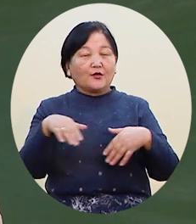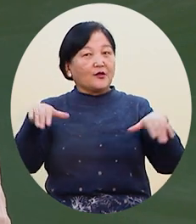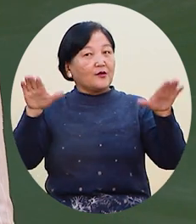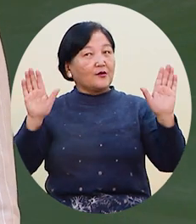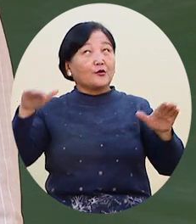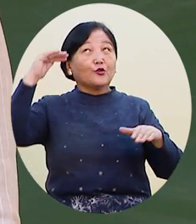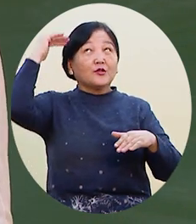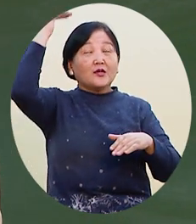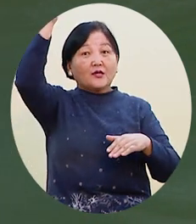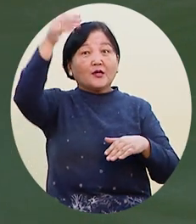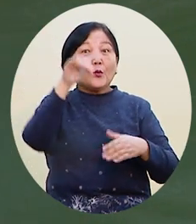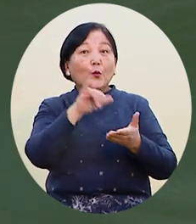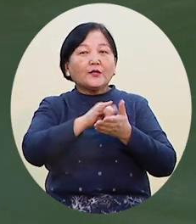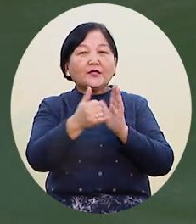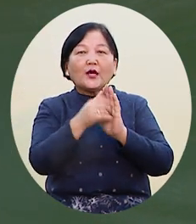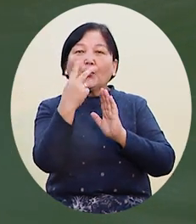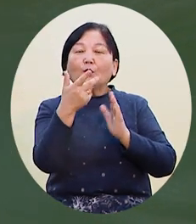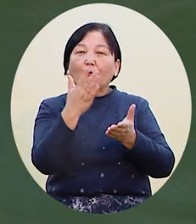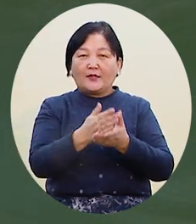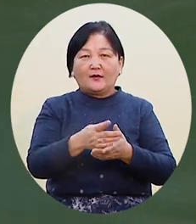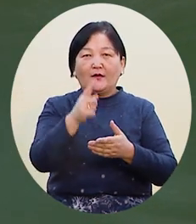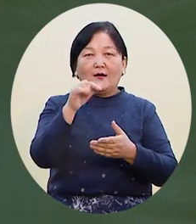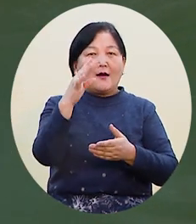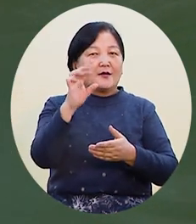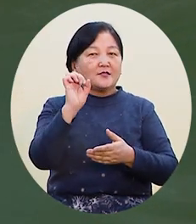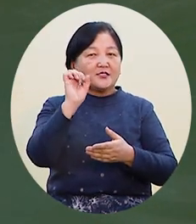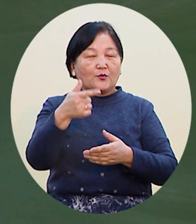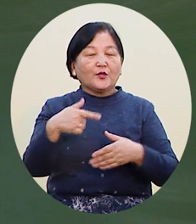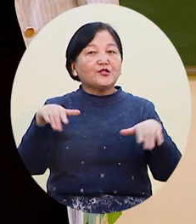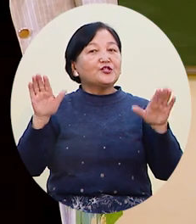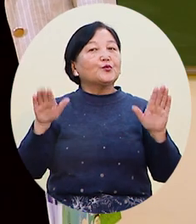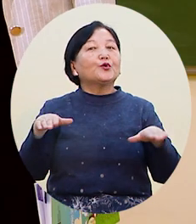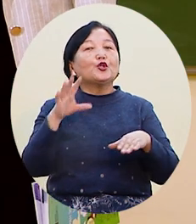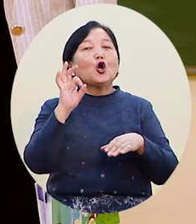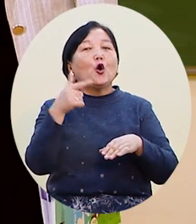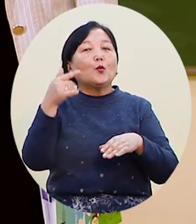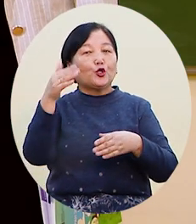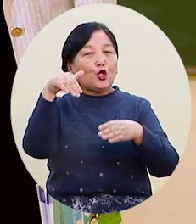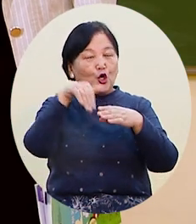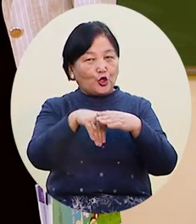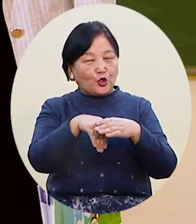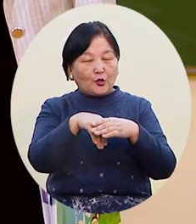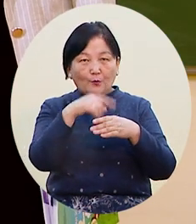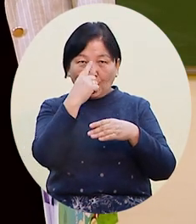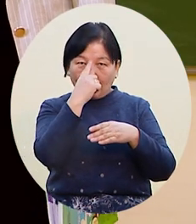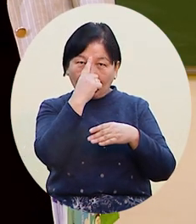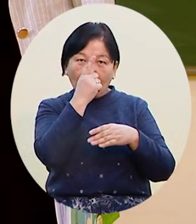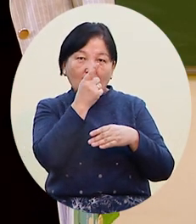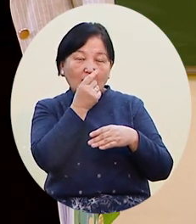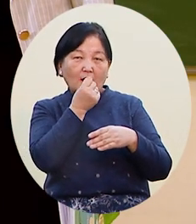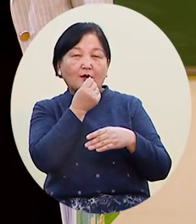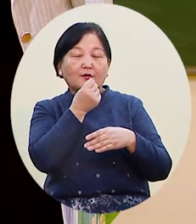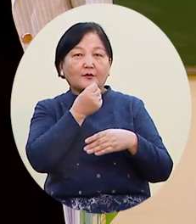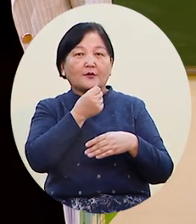утгатай юм үг байна. А, харцаг нь бол одоо шонхортны овг аймагт багтдаг. Богино махир хошуутай, урт